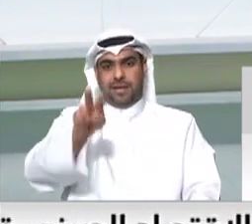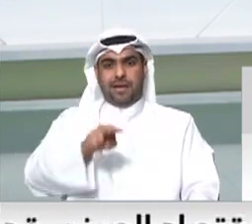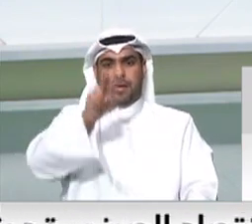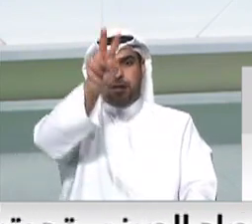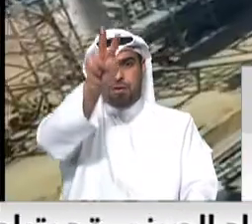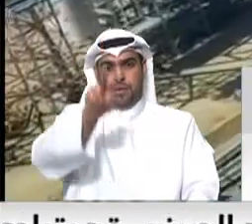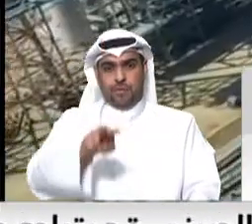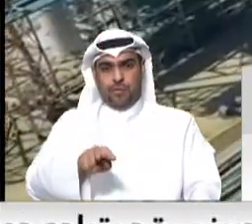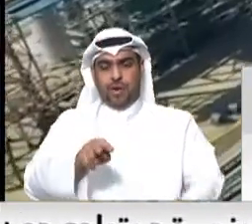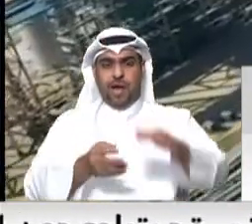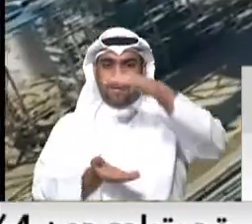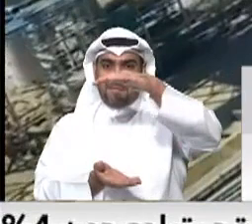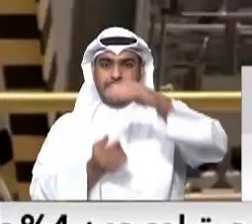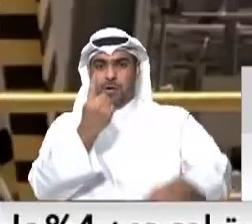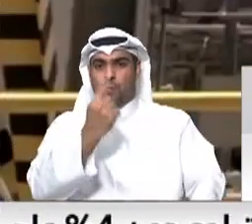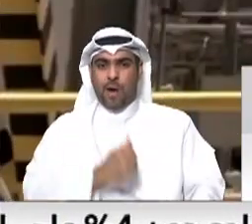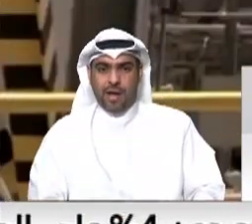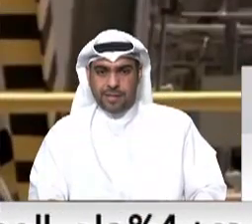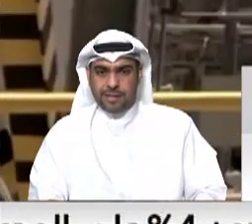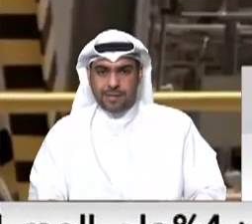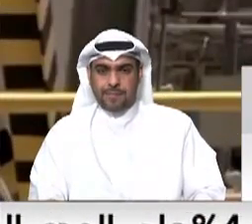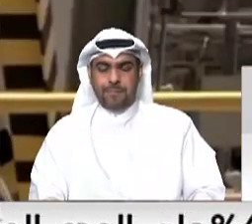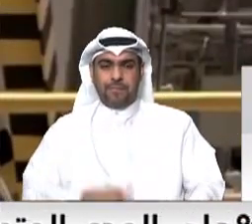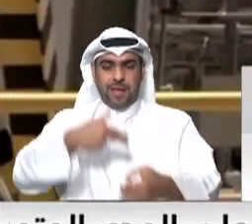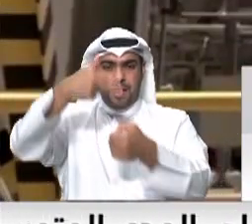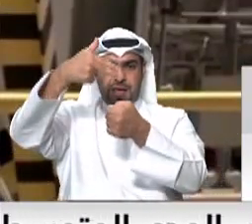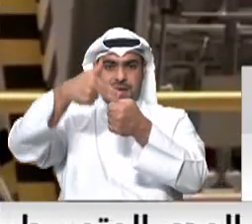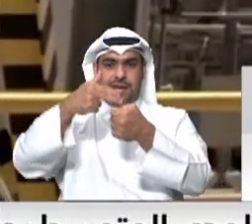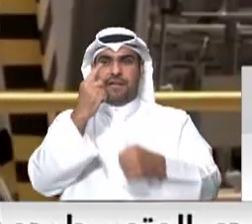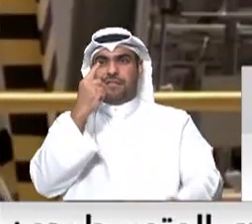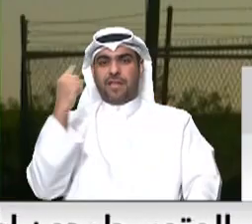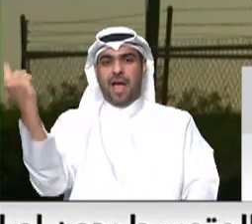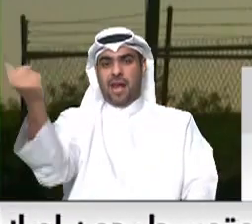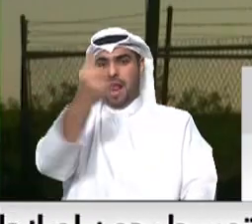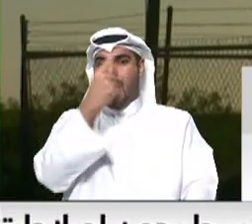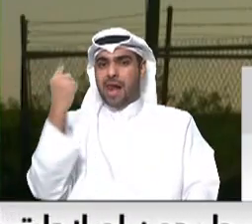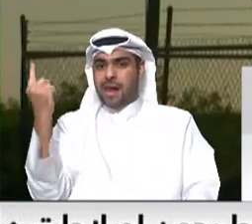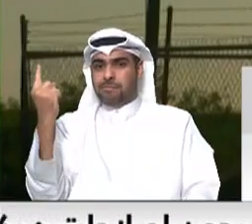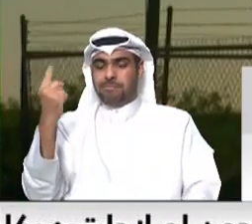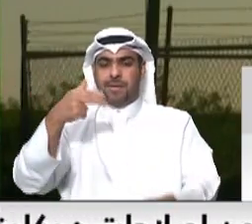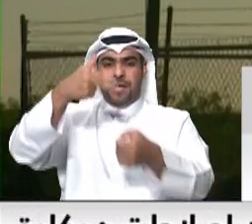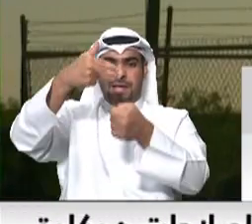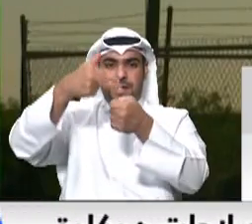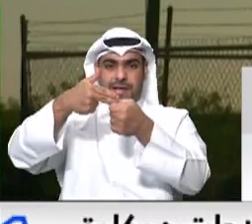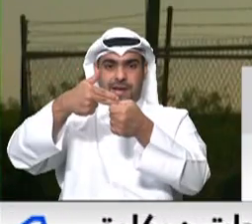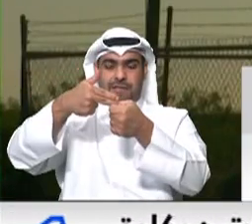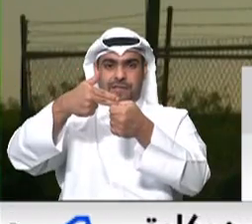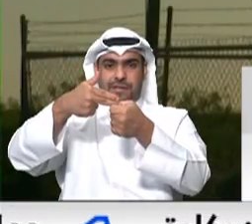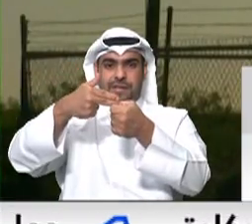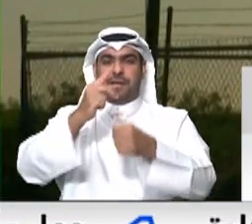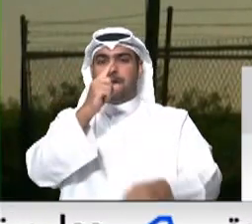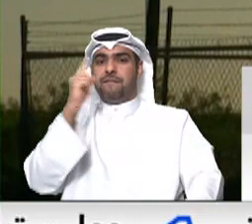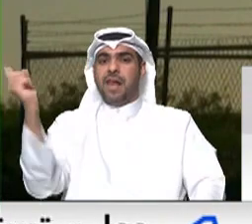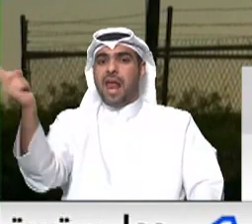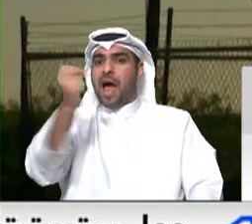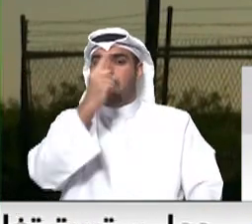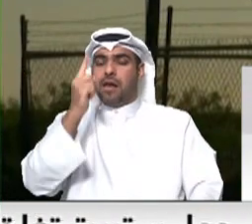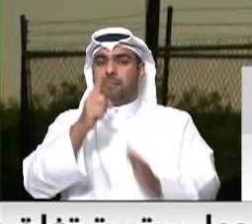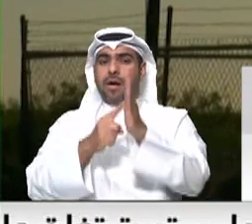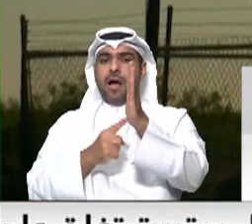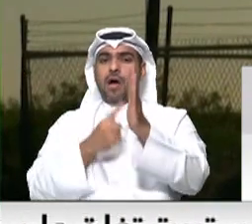و38 سنتا للبرميل. أما في أسواق الطاقة العالمية فقد ارتفعت أسعار النفط إلى أعلى مستوى لها